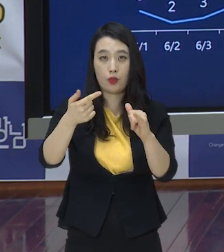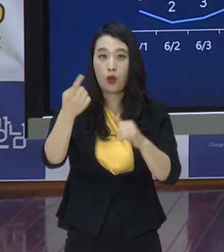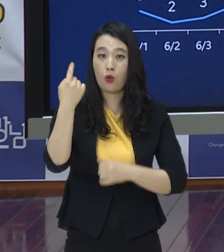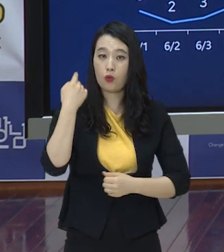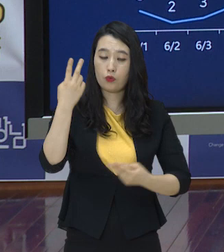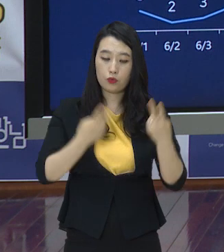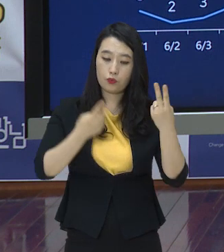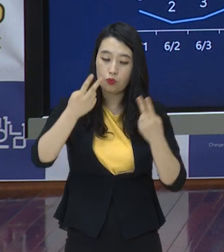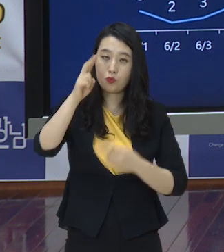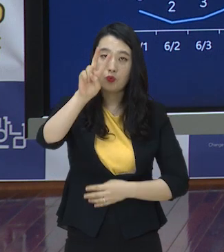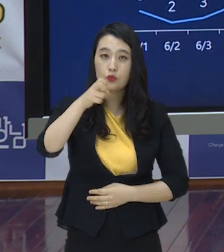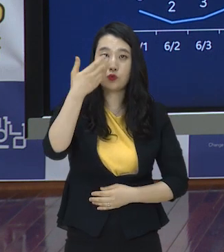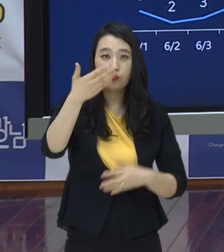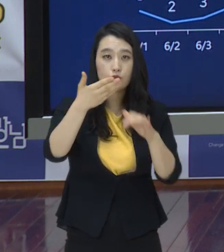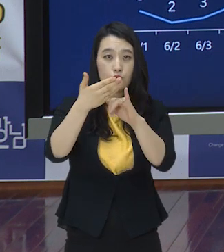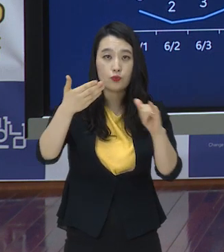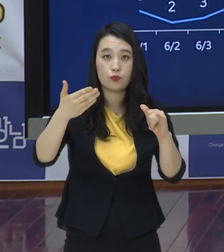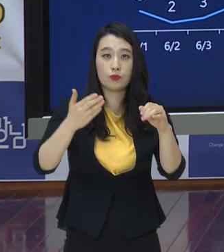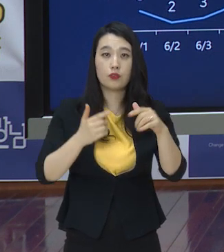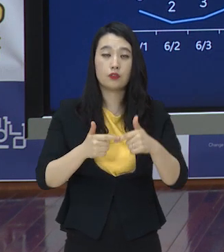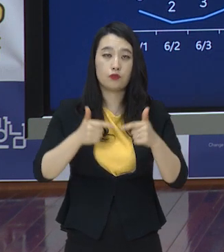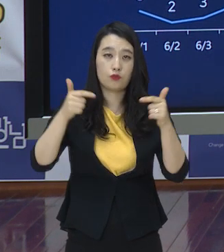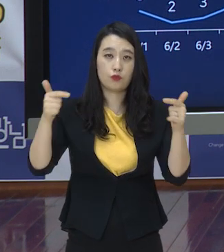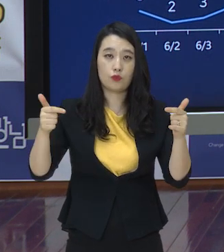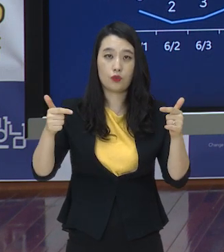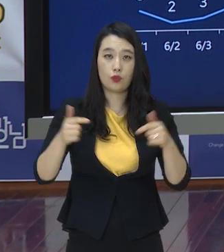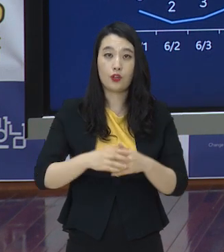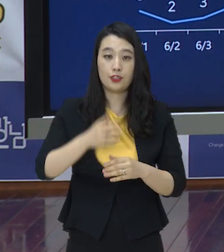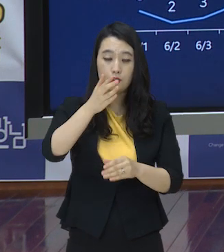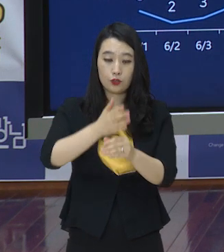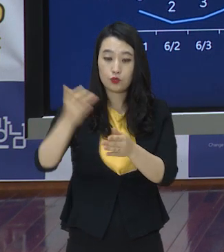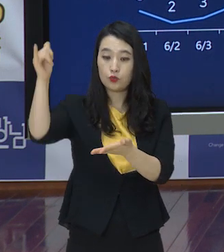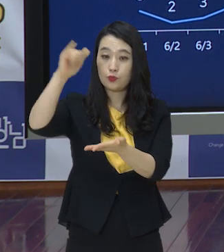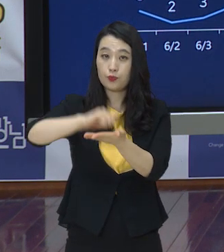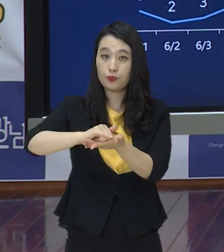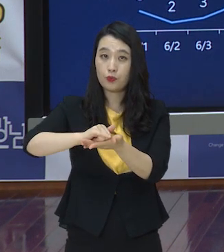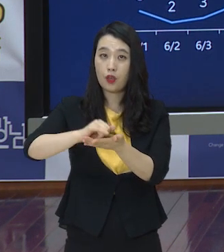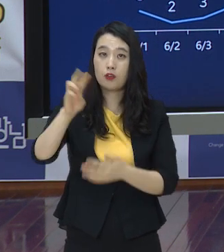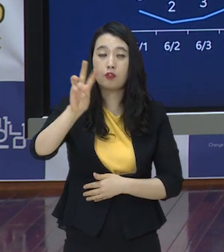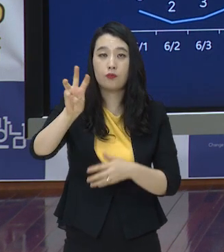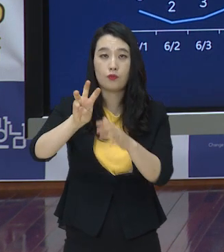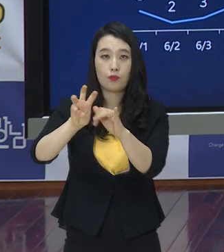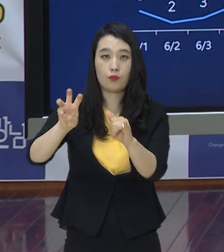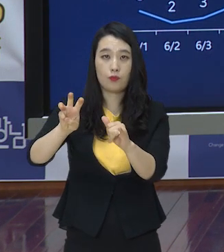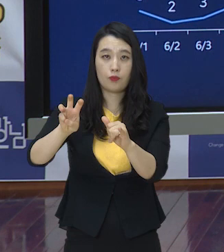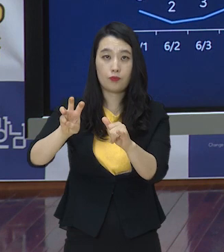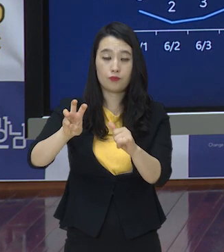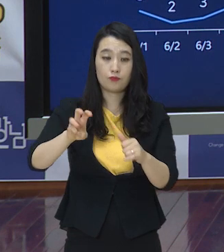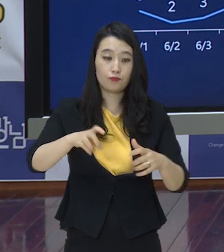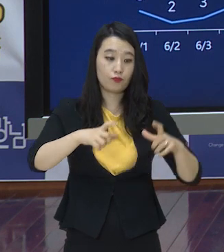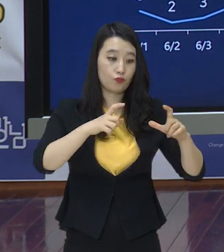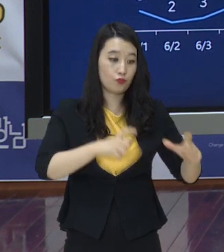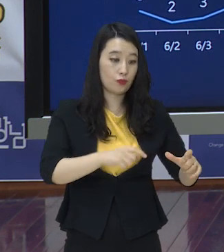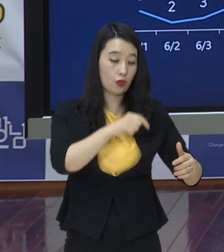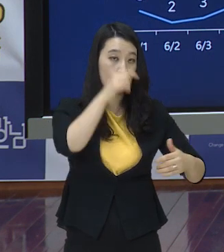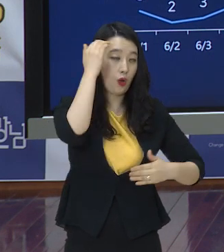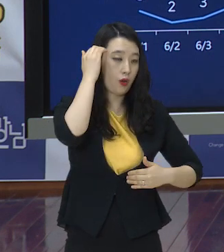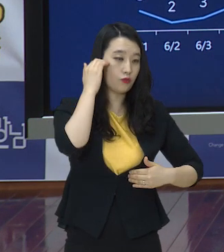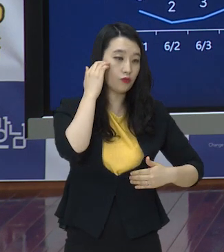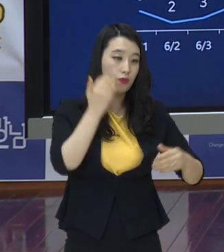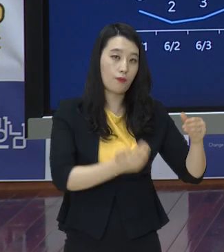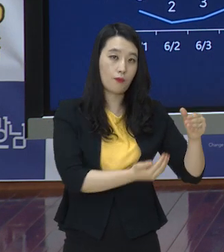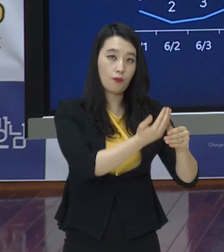29명이 늘었습니다만은 이중 해외 유입 사례가 30명으로 국내 지역사회 신규